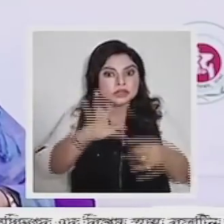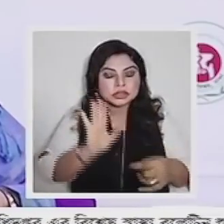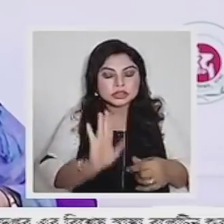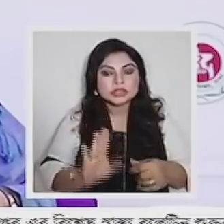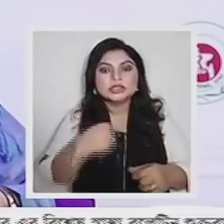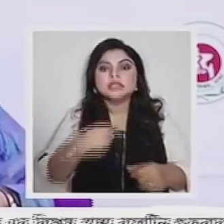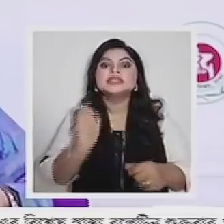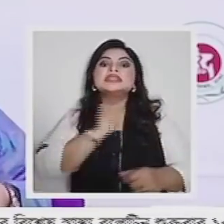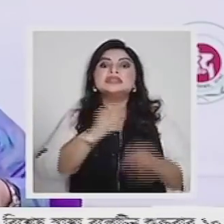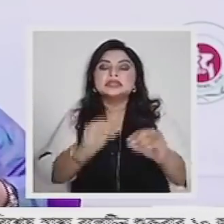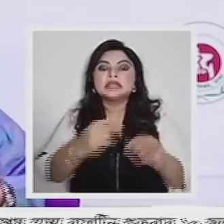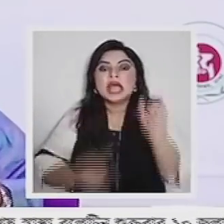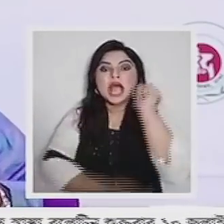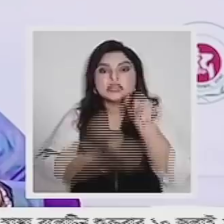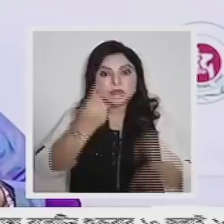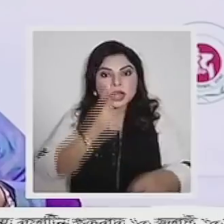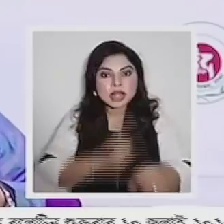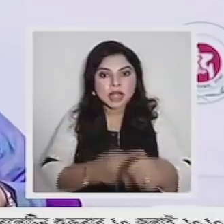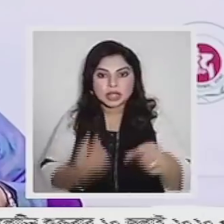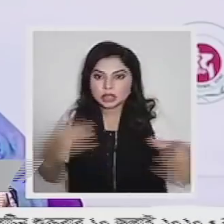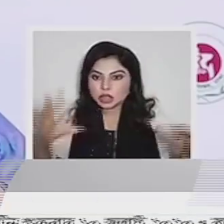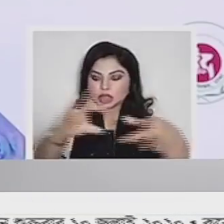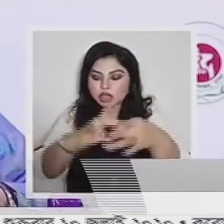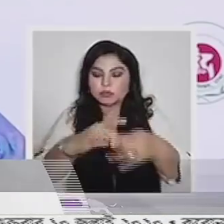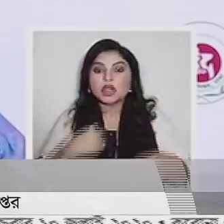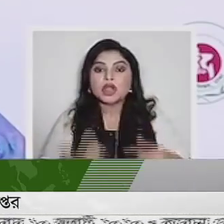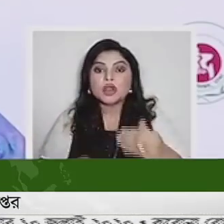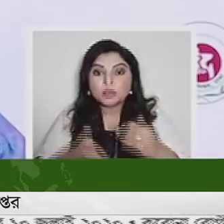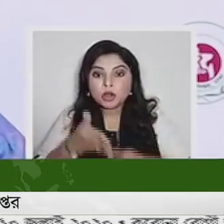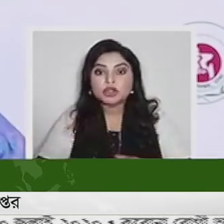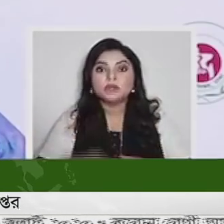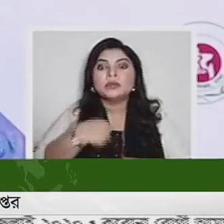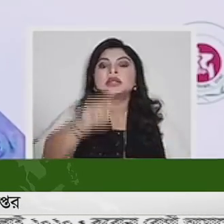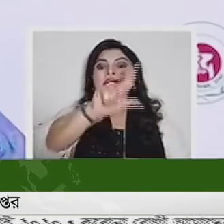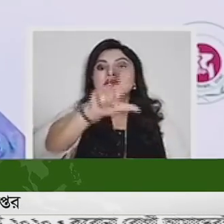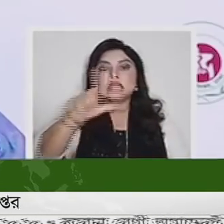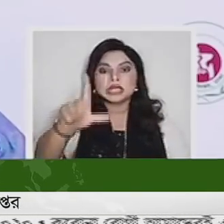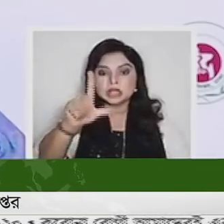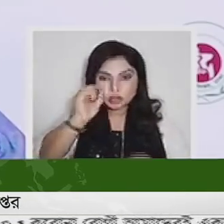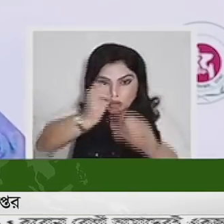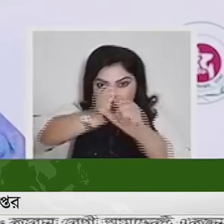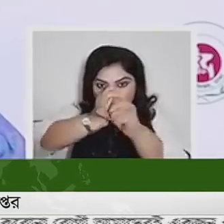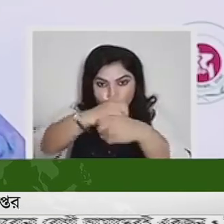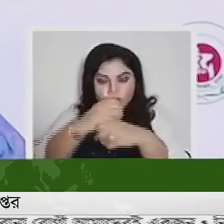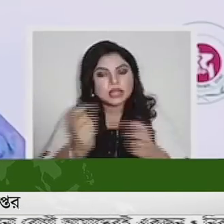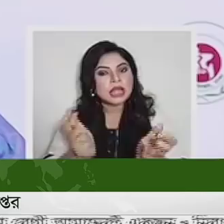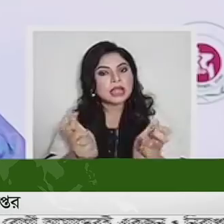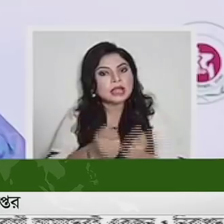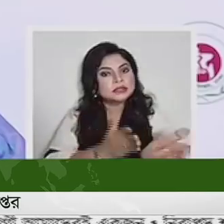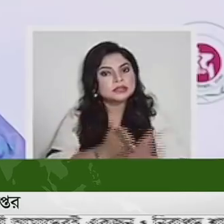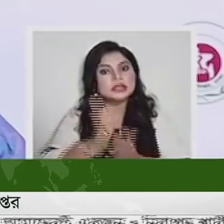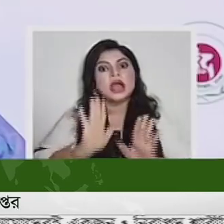হয়েছিল বেসরকারি আরেকটি পরীক্ষাগার, বাংলাদেশ ইনস্টিটিউট অফ হেলথ সায়েন্স জেনারেল হাসপাতাল ঢাকা। এবং